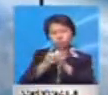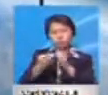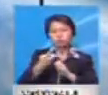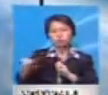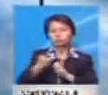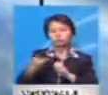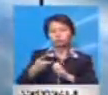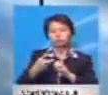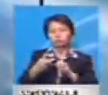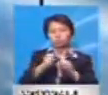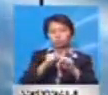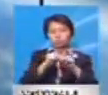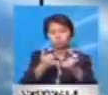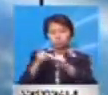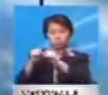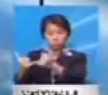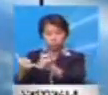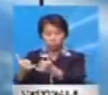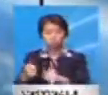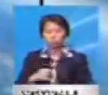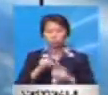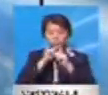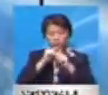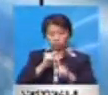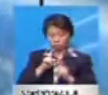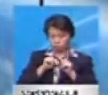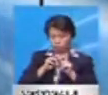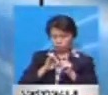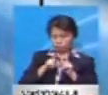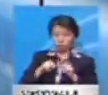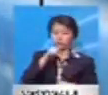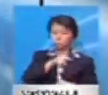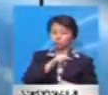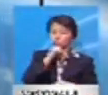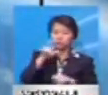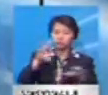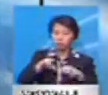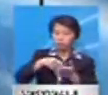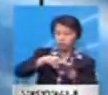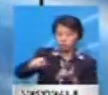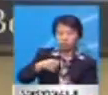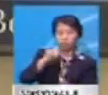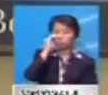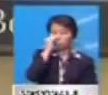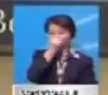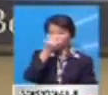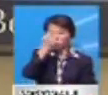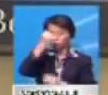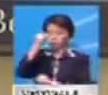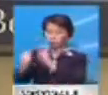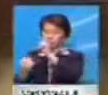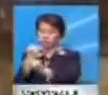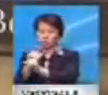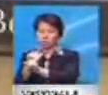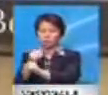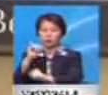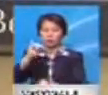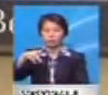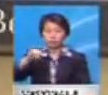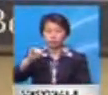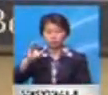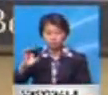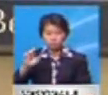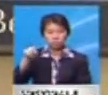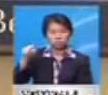kedua organisasi. Menerusi kenyataan, 1MDB menjelaskan ia tidak membuat pembayaran faedah kerana International Petroleum Investment